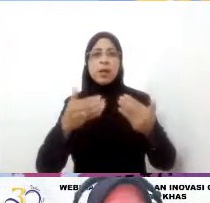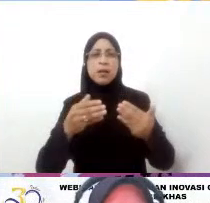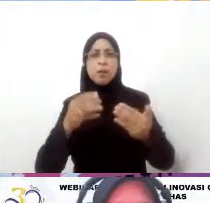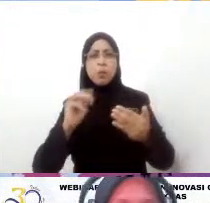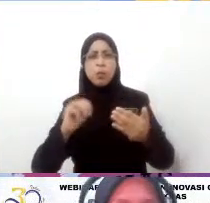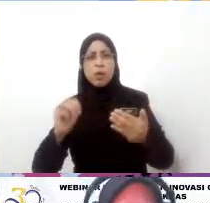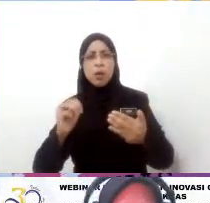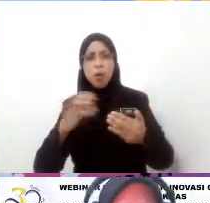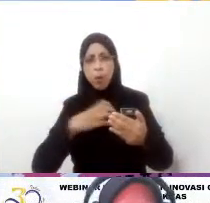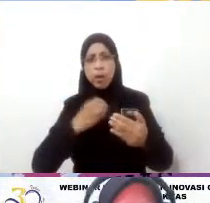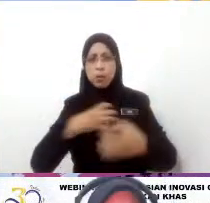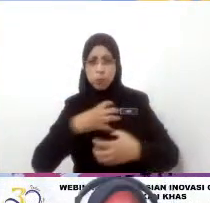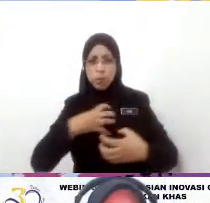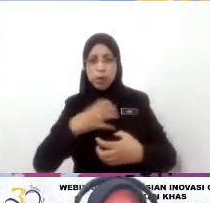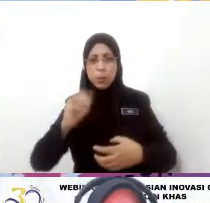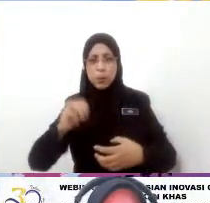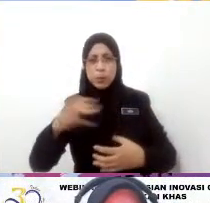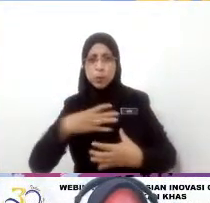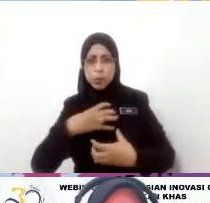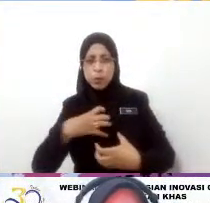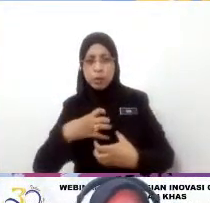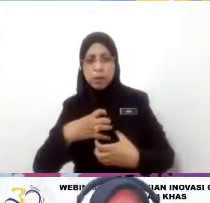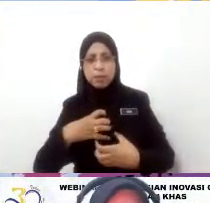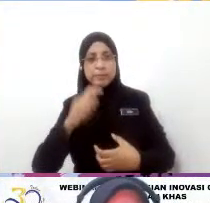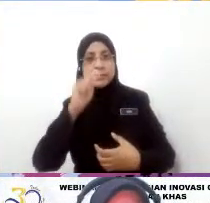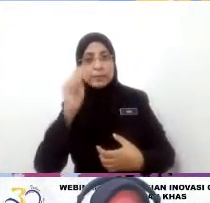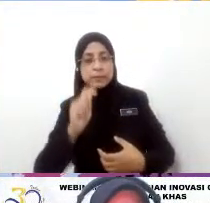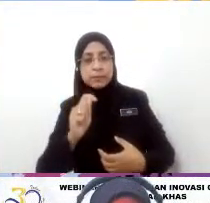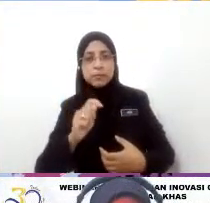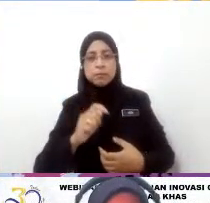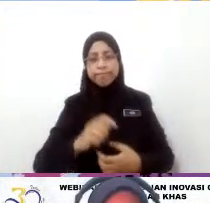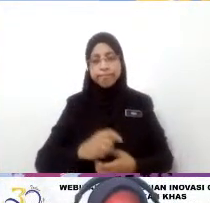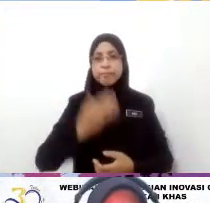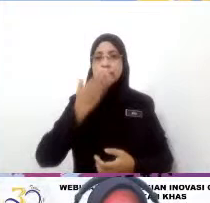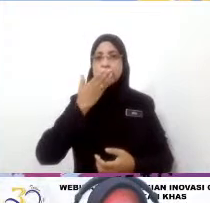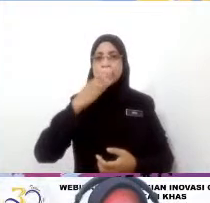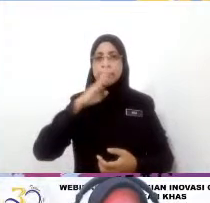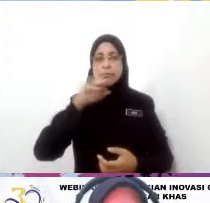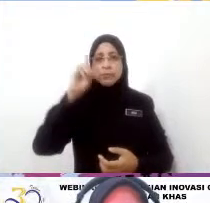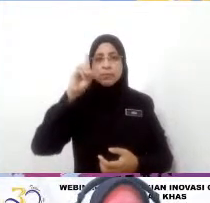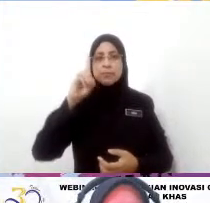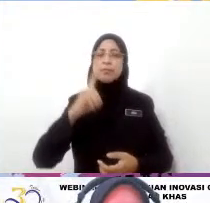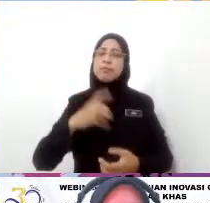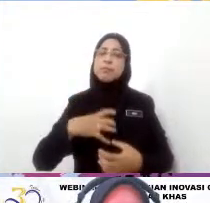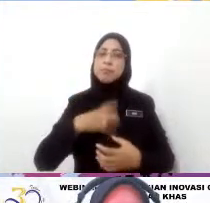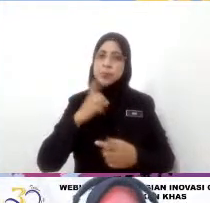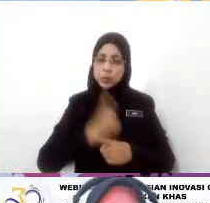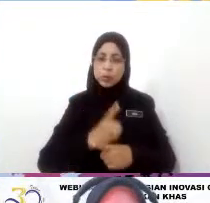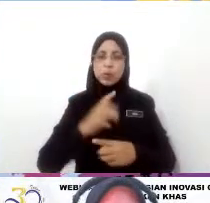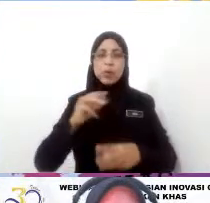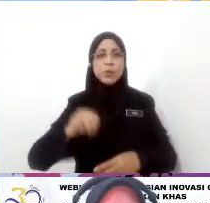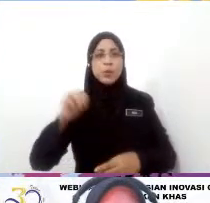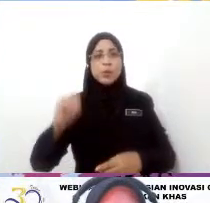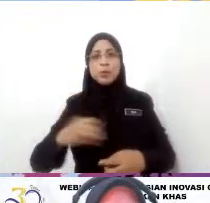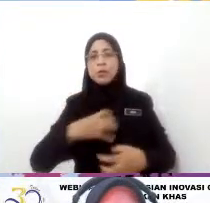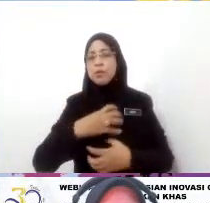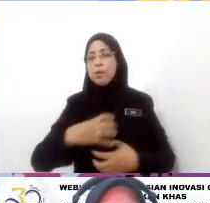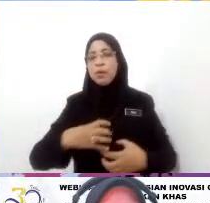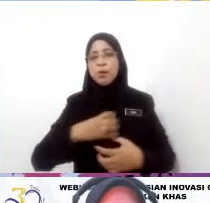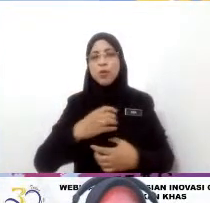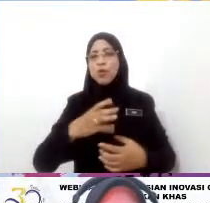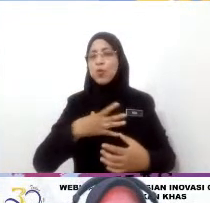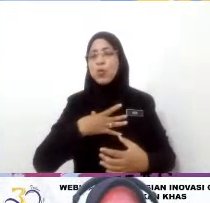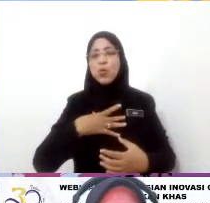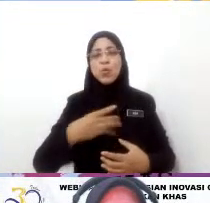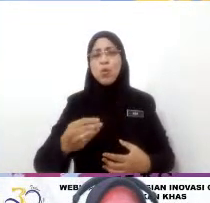mereka senang? Ya, alhamdulillah, macam yang saya cakap tadi lah, macam bila guna MD tu memang diorang lebih excited lah. Semua berebut-rebut